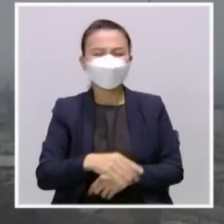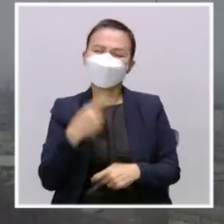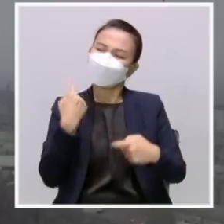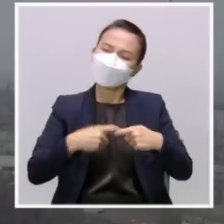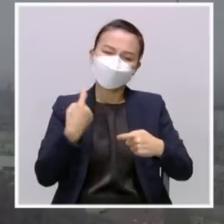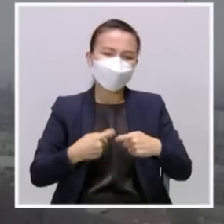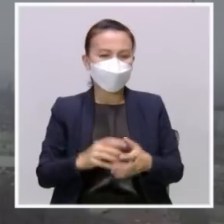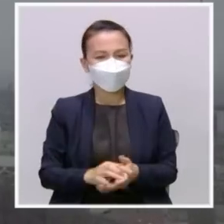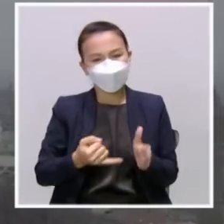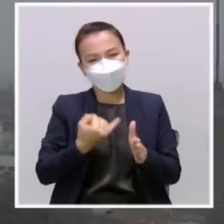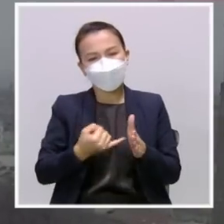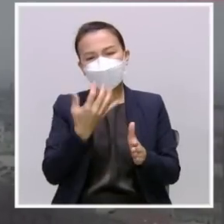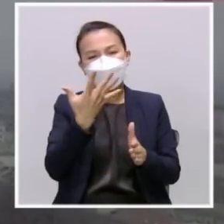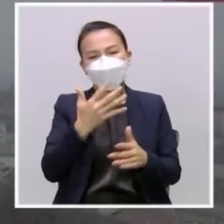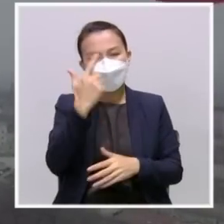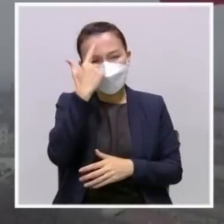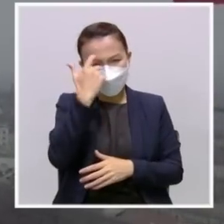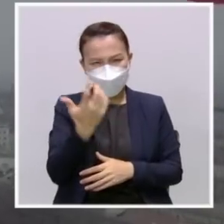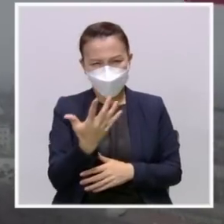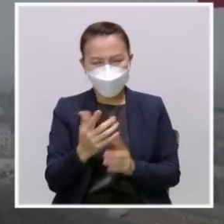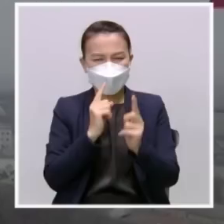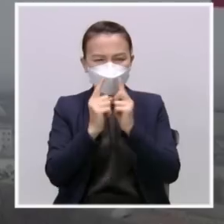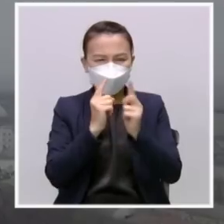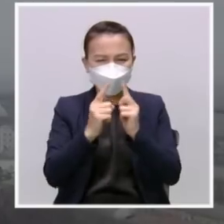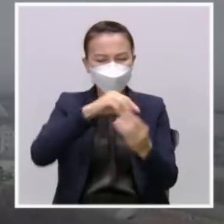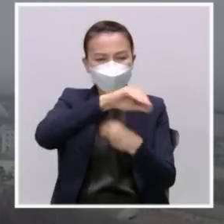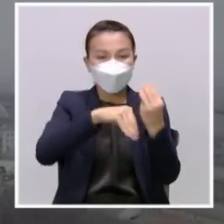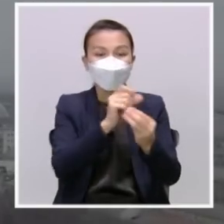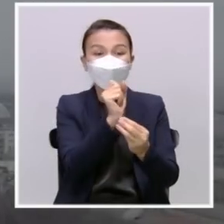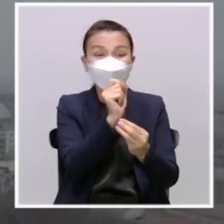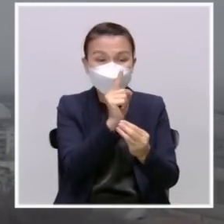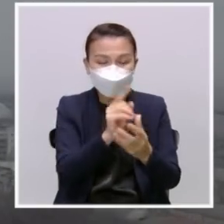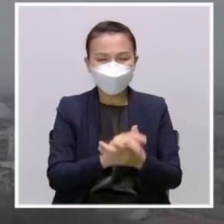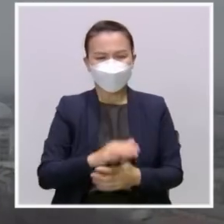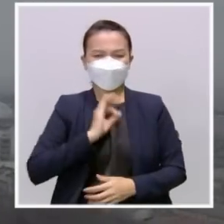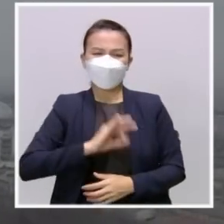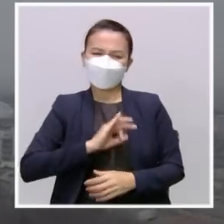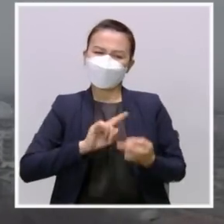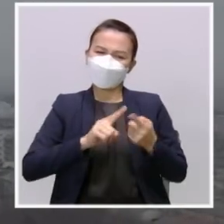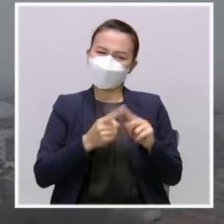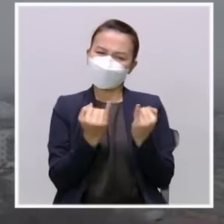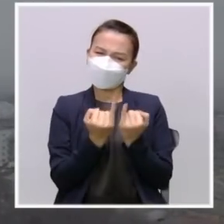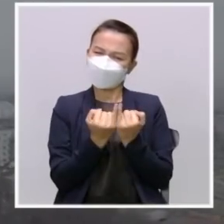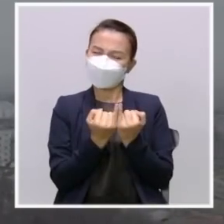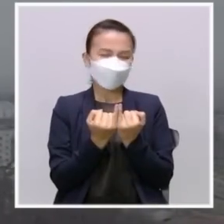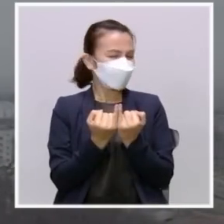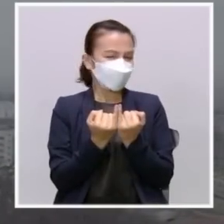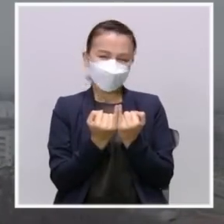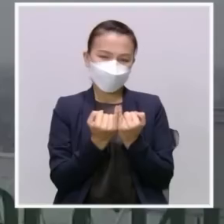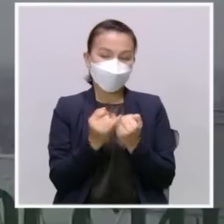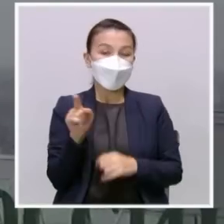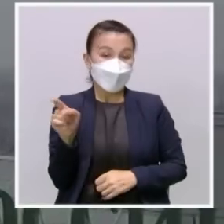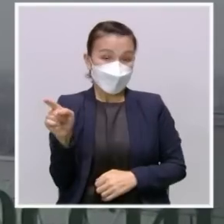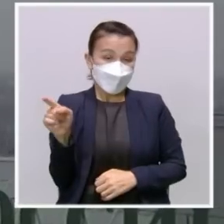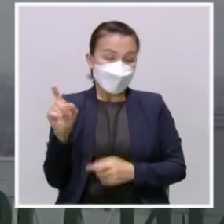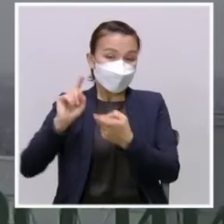ากค่ะไม่ใช่เรื่องง่ายเลยมันเหมือนการเจรจาทางธุรกิจมากกว่าการพูดคุยฉันมิตรยังไงอย่างนั้นริปคอฟบอกด้วยว่าการ